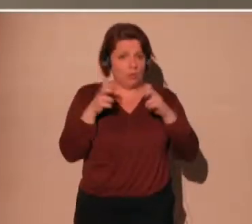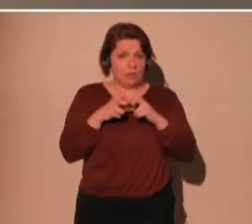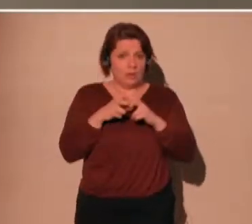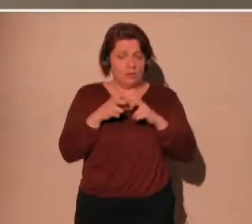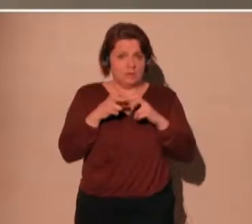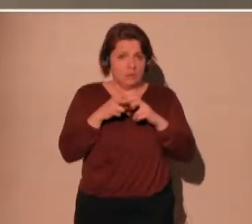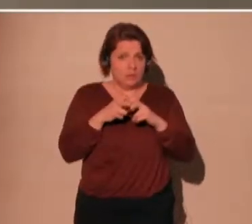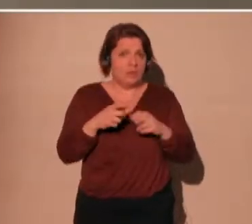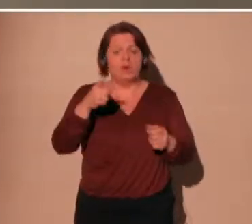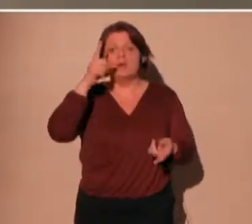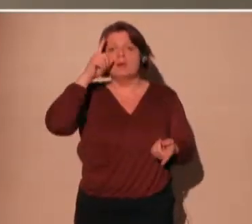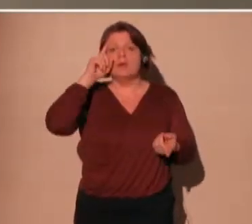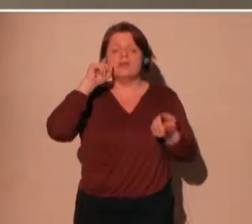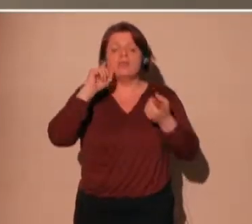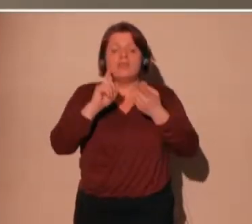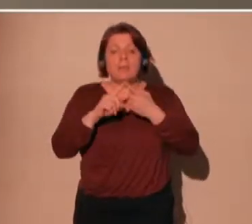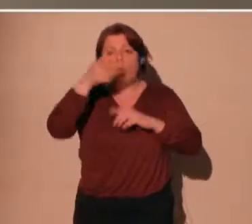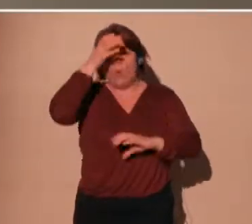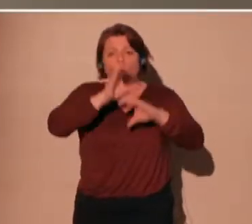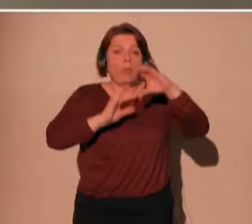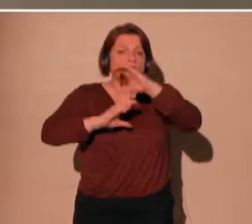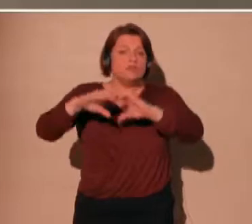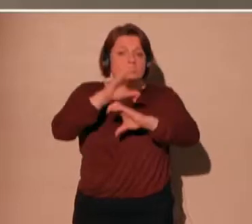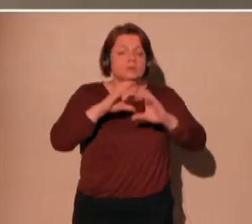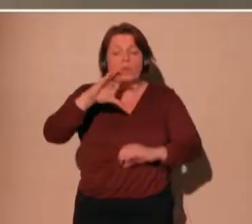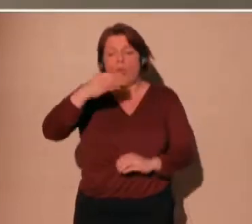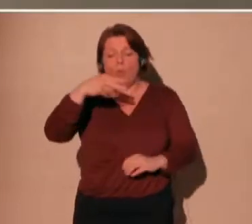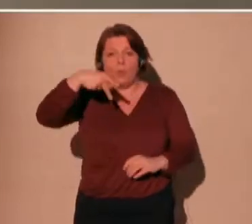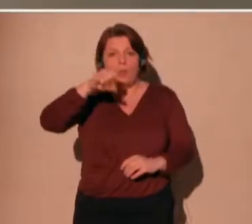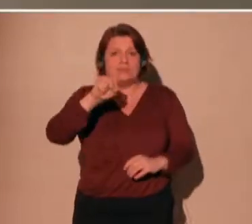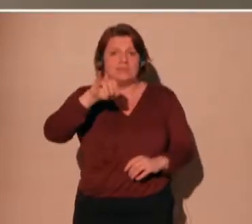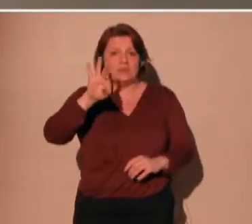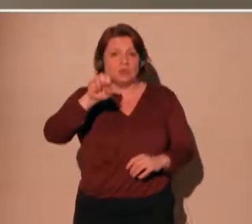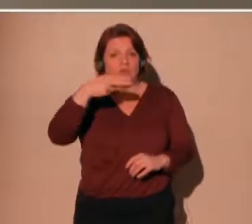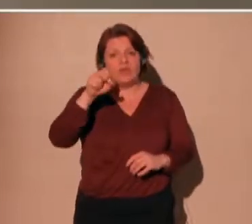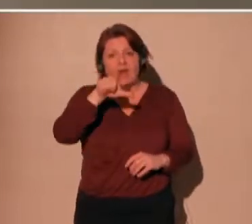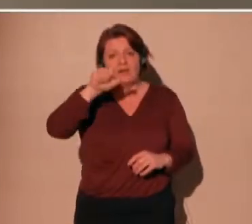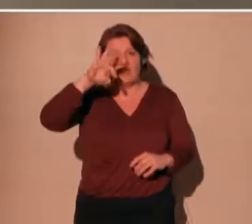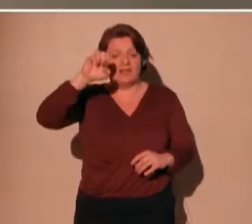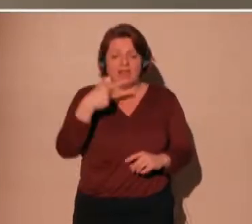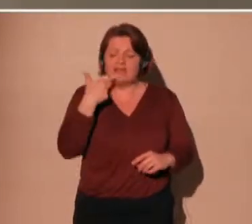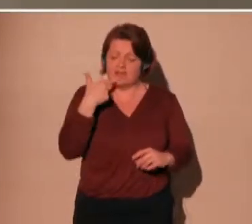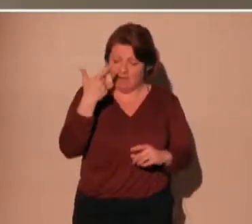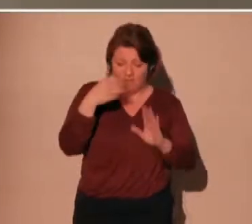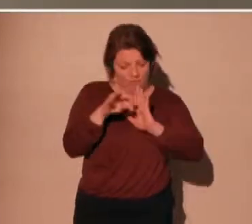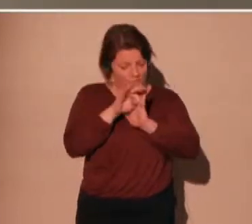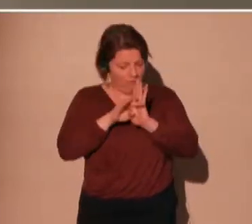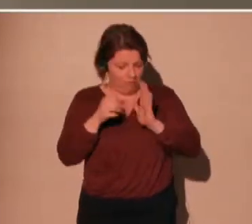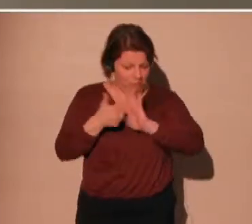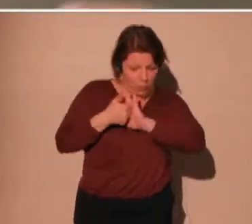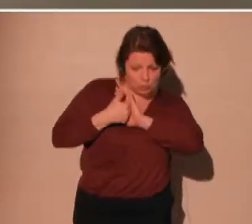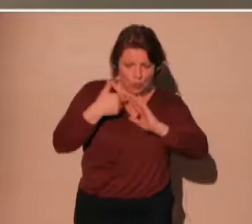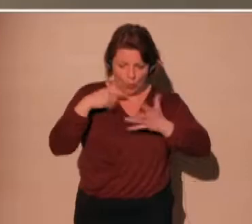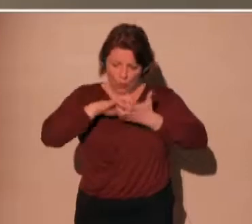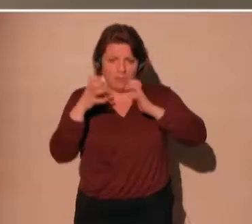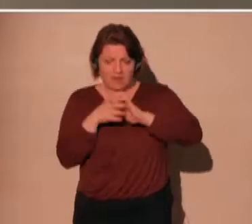l'on appelle la compositionnalité, à savoir des fonctions compliquées que nous devons apprendre et que